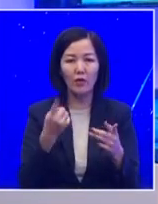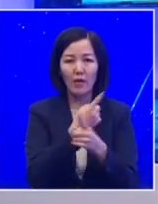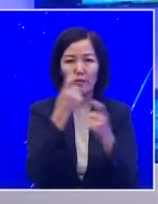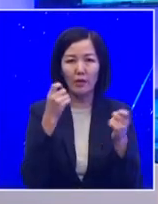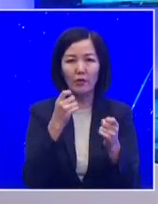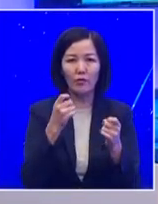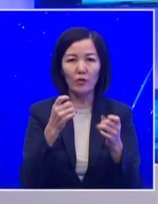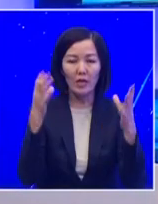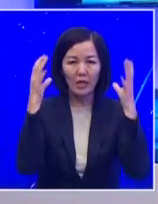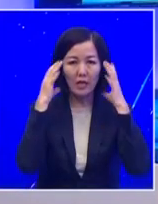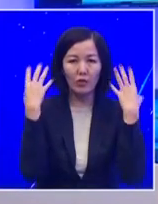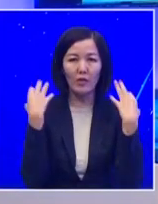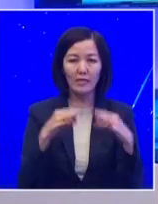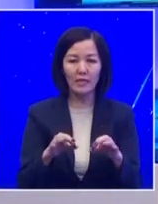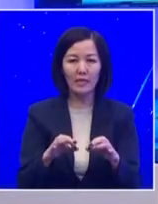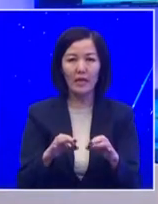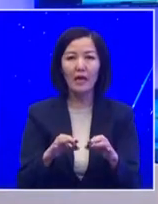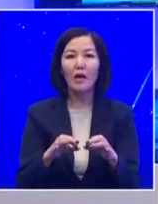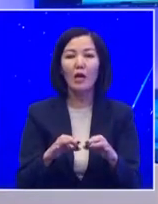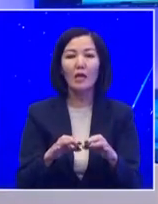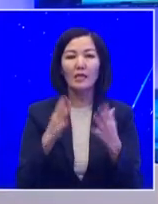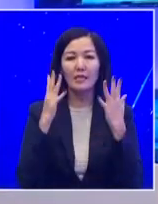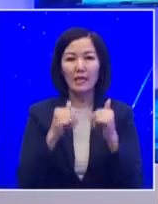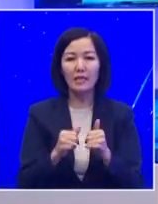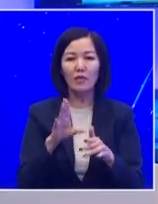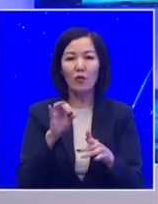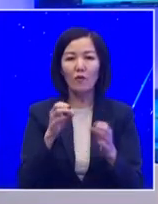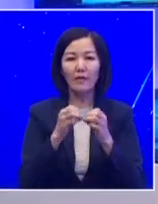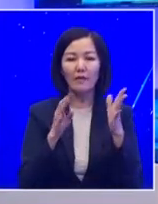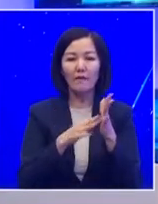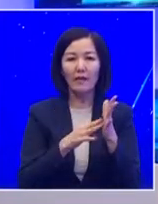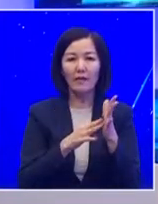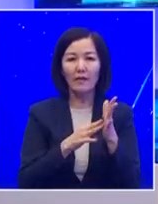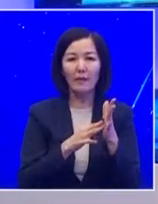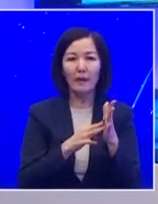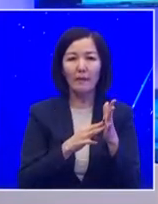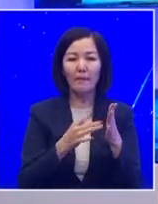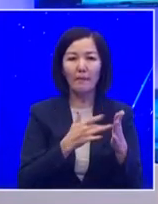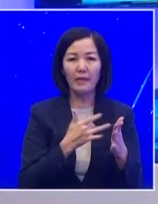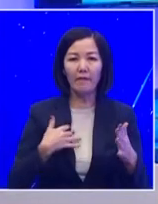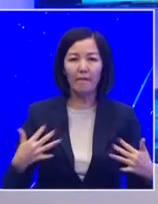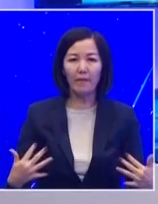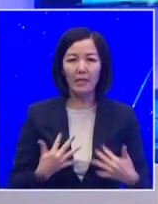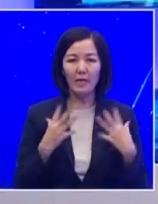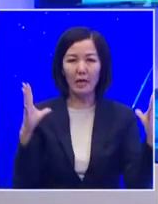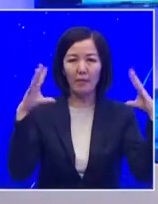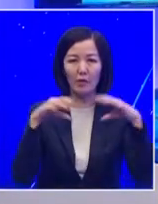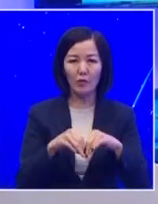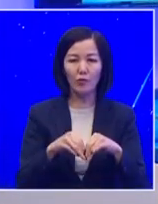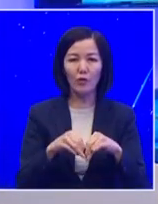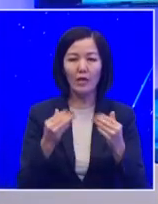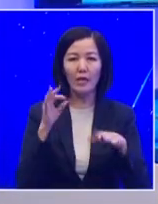передает радио «Азаттык». Несмотря на то, что статистика COVID-19 и пневмонии называется объединенной, данные